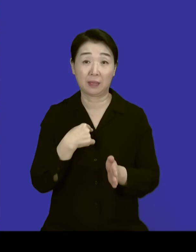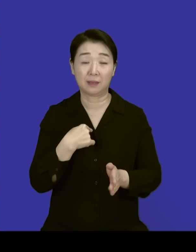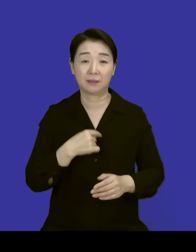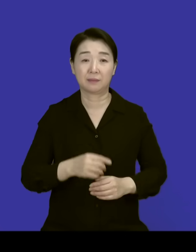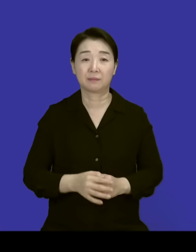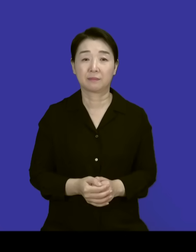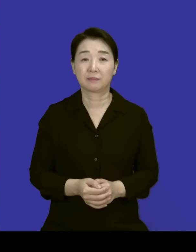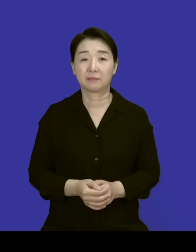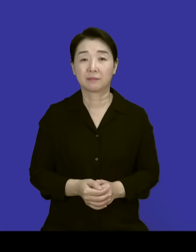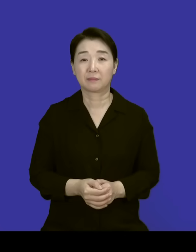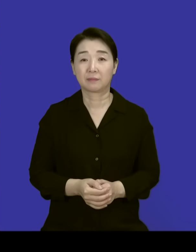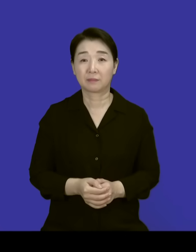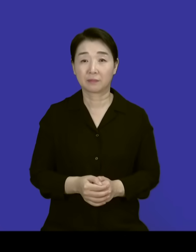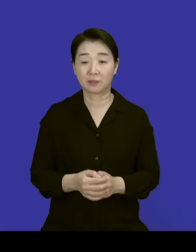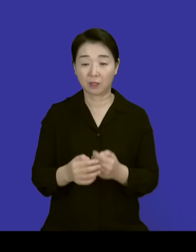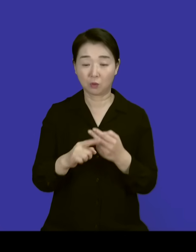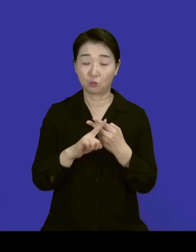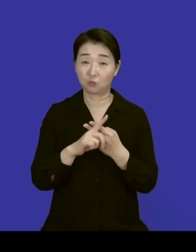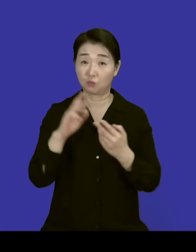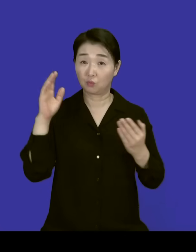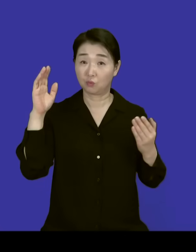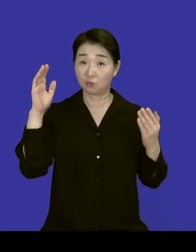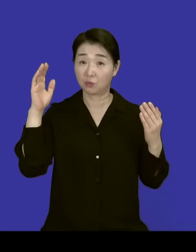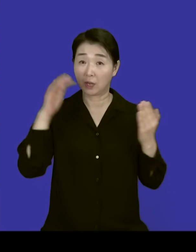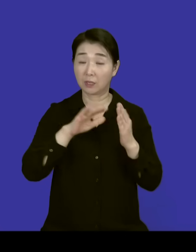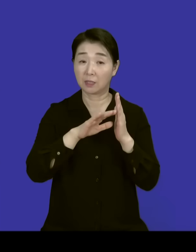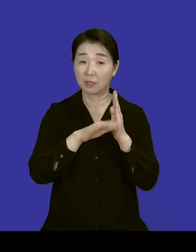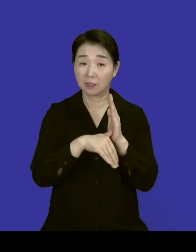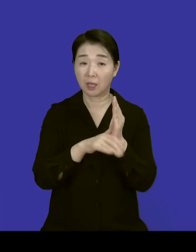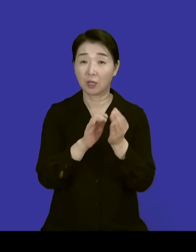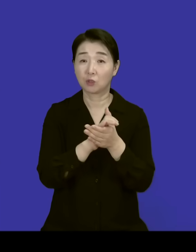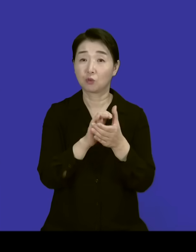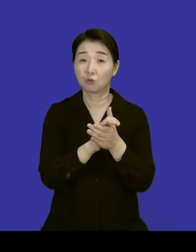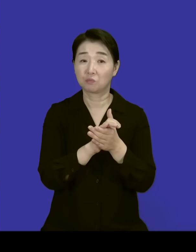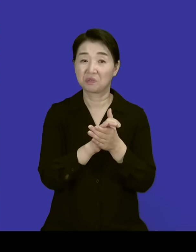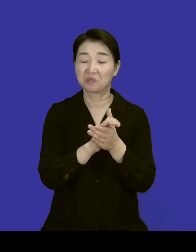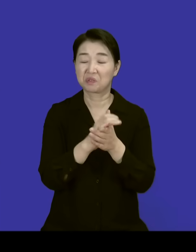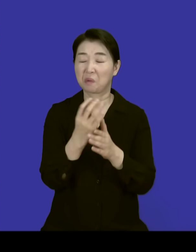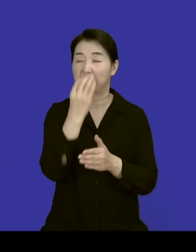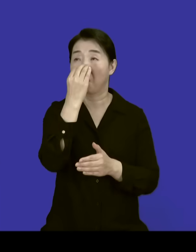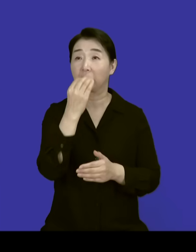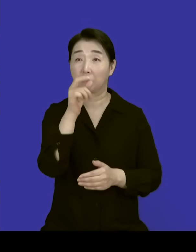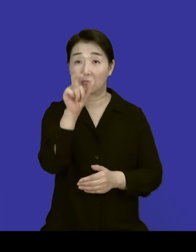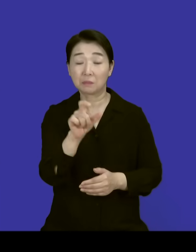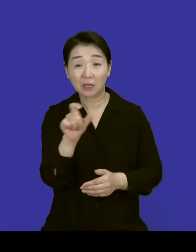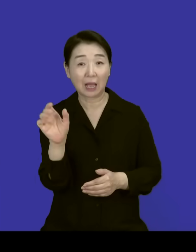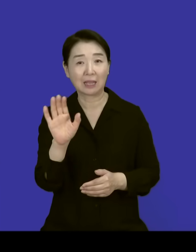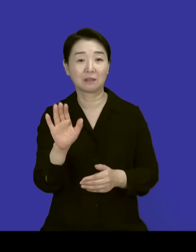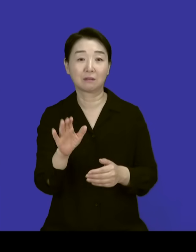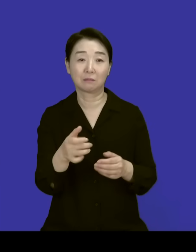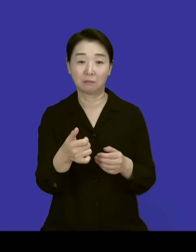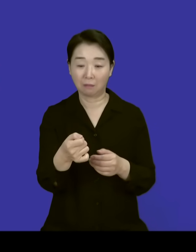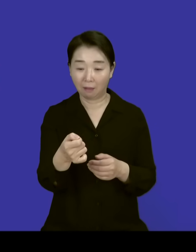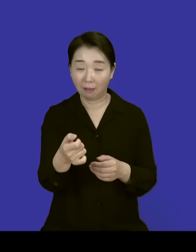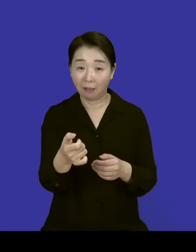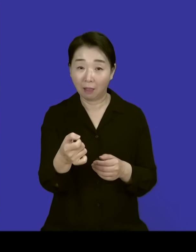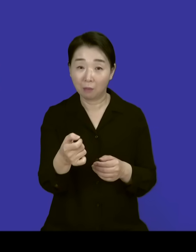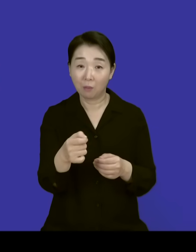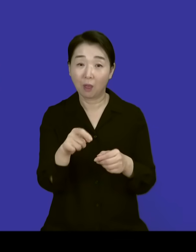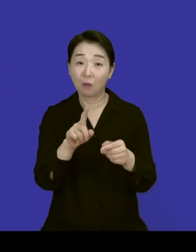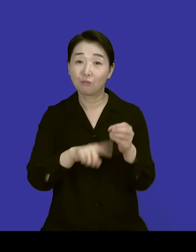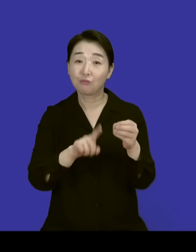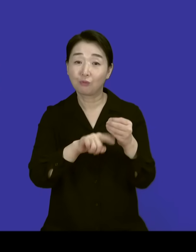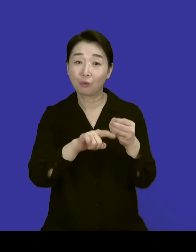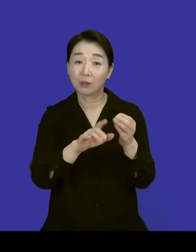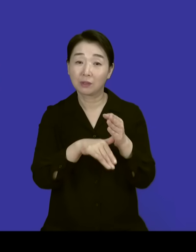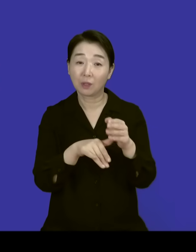이제 중학교 때 되면은 예. 친구들끼리 멋으로 막 그 십자가, 아니요 염주 막 이런 염주. 그 불교 같은 걸 막 차고 뭔지